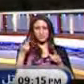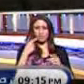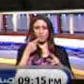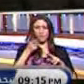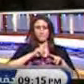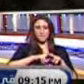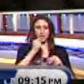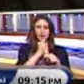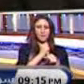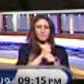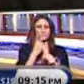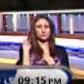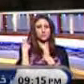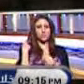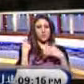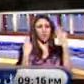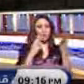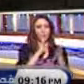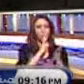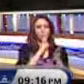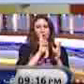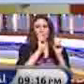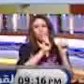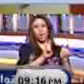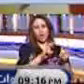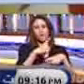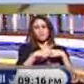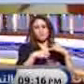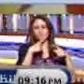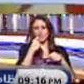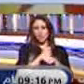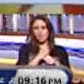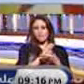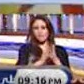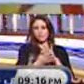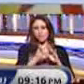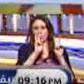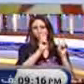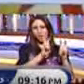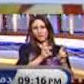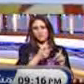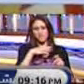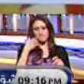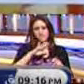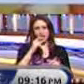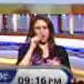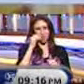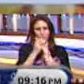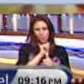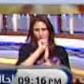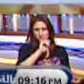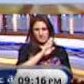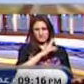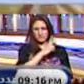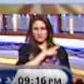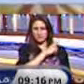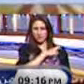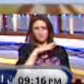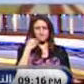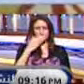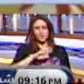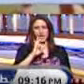ضباط وهي موجودة لحد النهاردة في شؤون ضباط. يعني أنا شايفة يعني إحنا كده